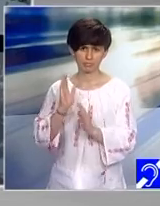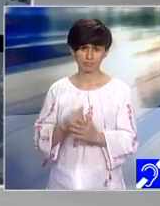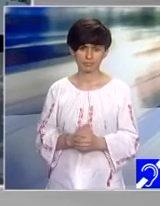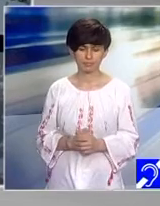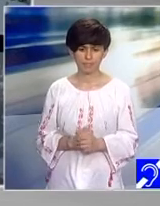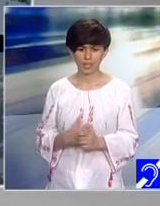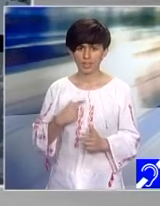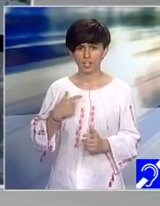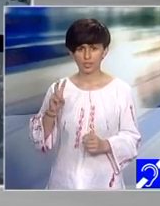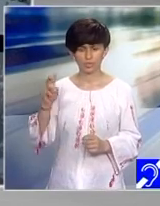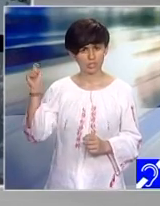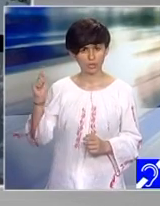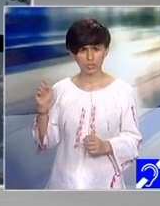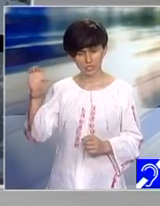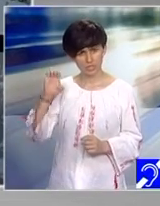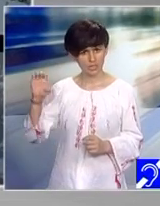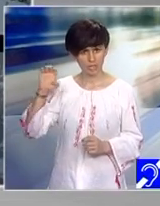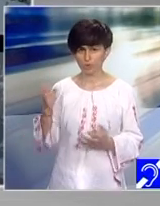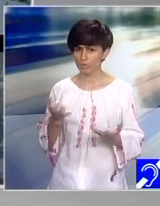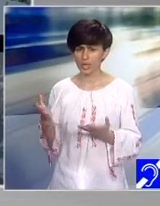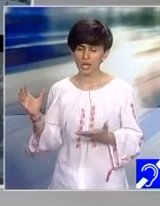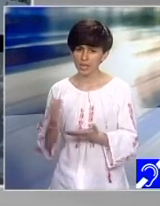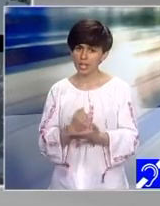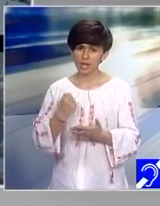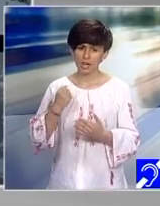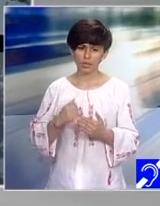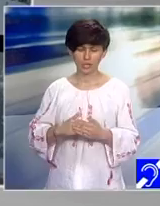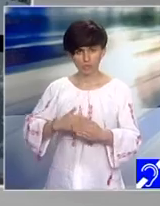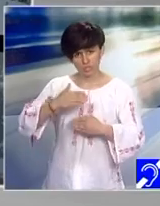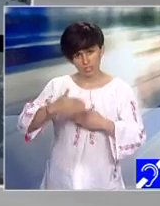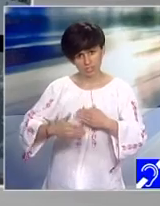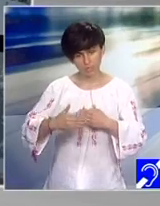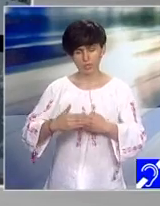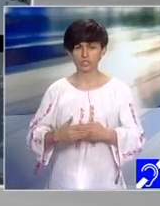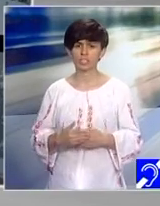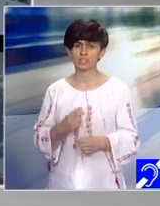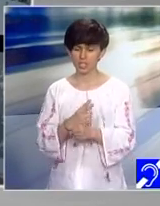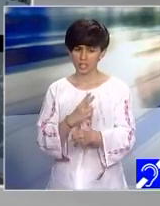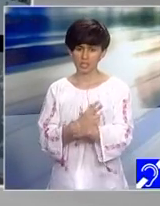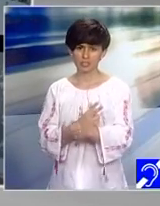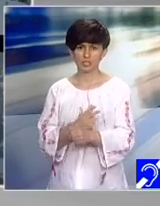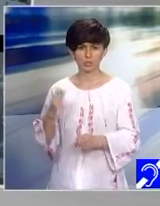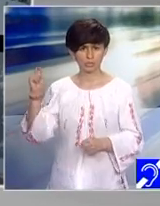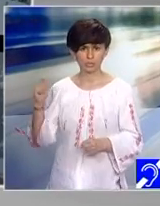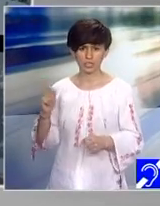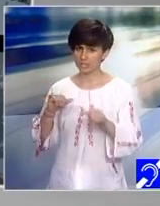două țări din Europa care au reușit să-și depășească un statutul de țară dezvoltată, mediu